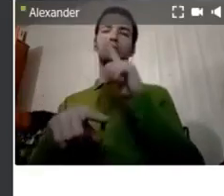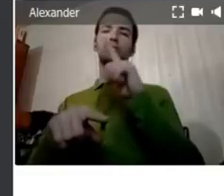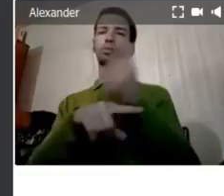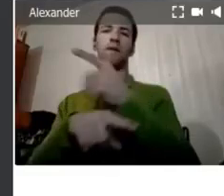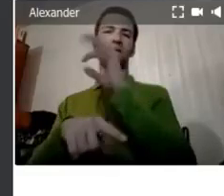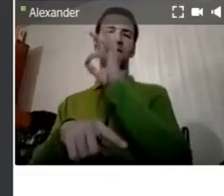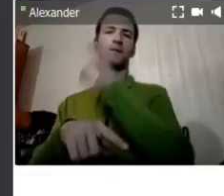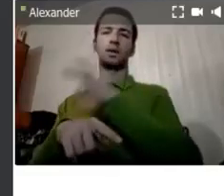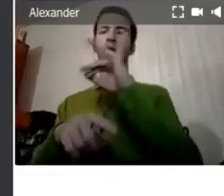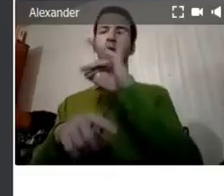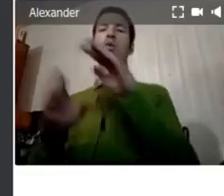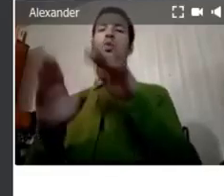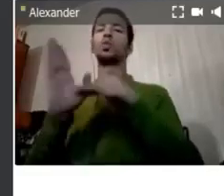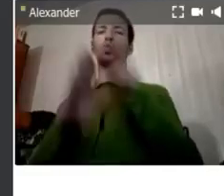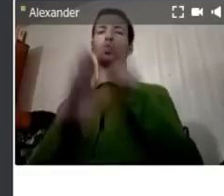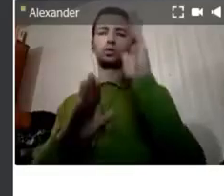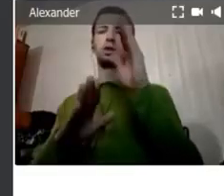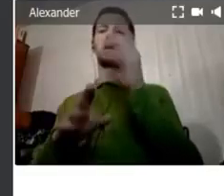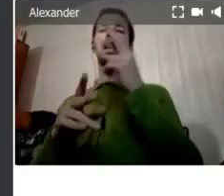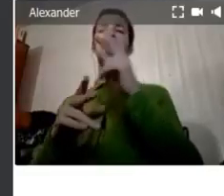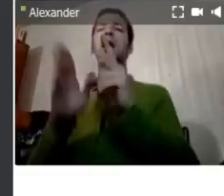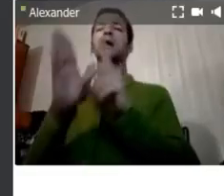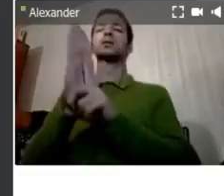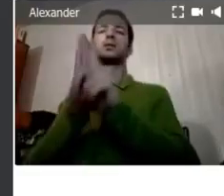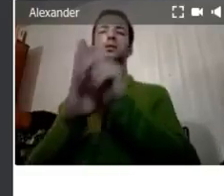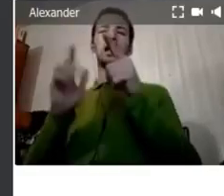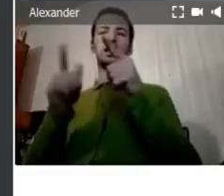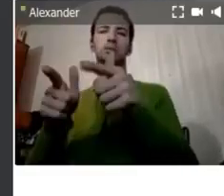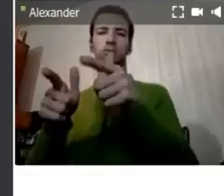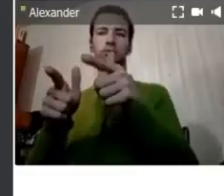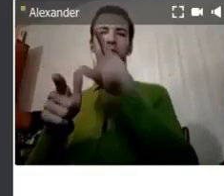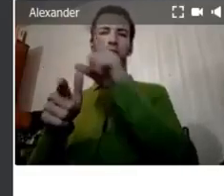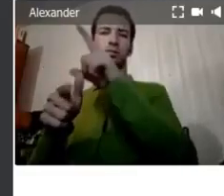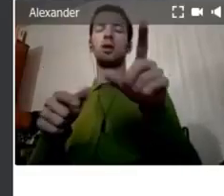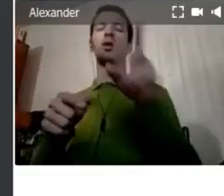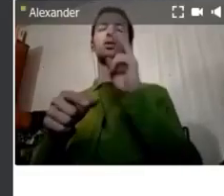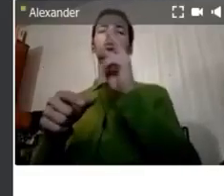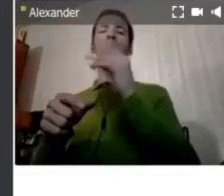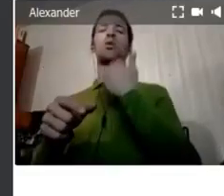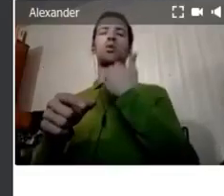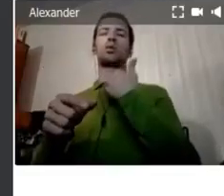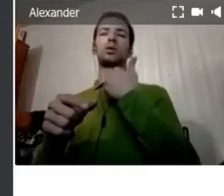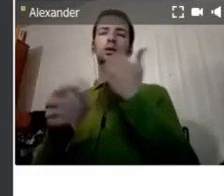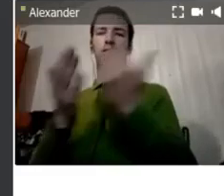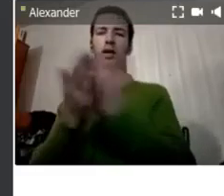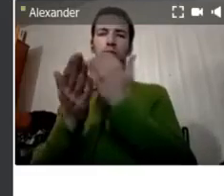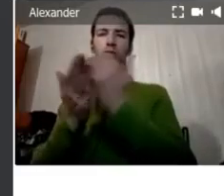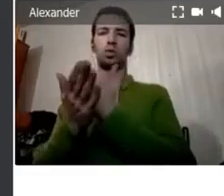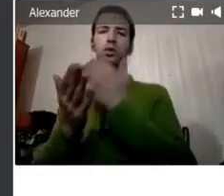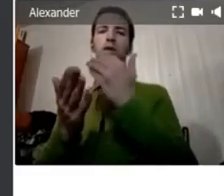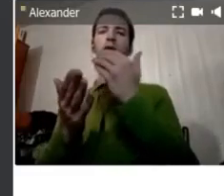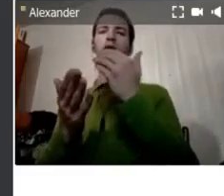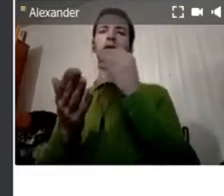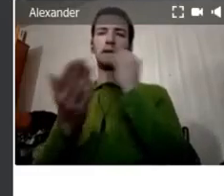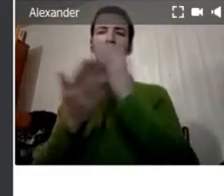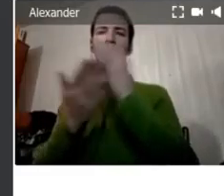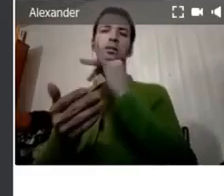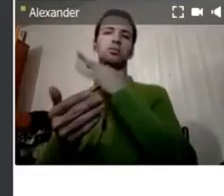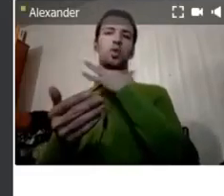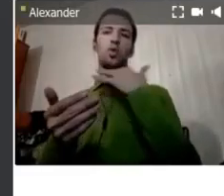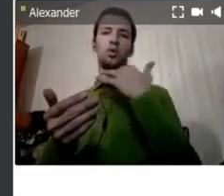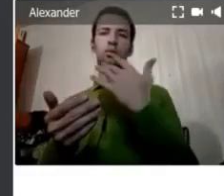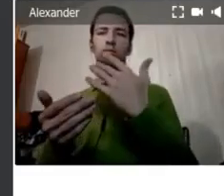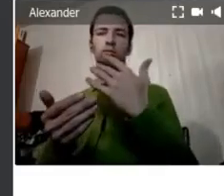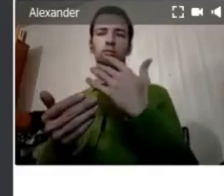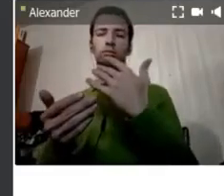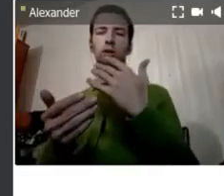450 евро. Мы делаем предоплату на заказ набора золотых слитков. Проще говоря, я сейчас не буду термины